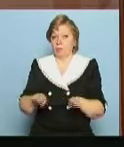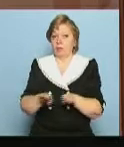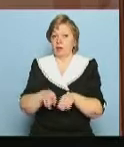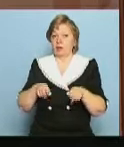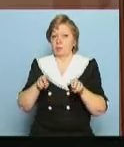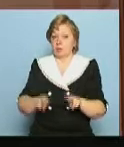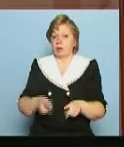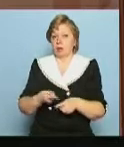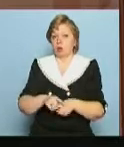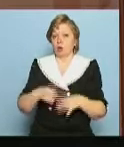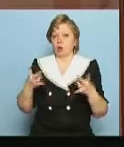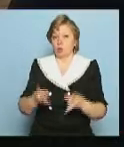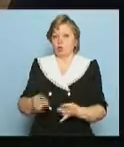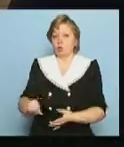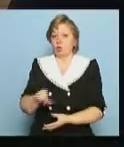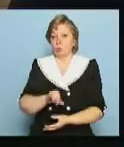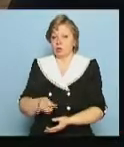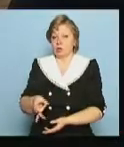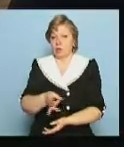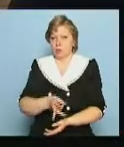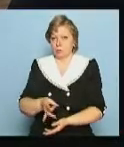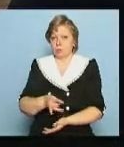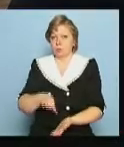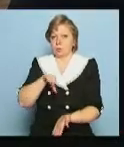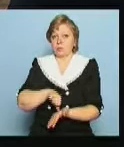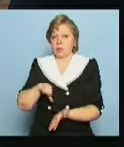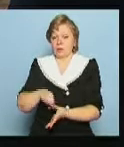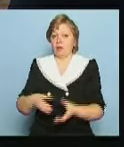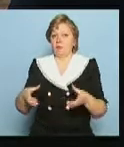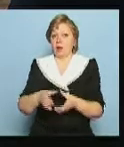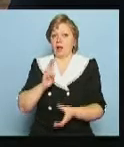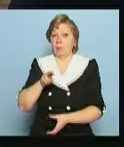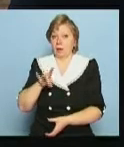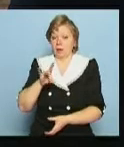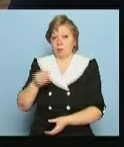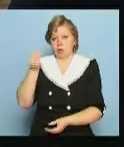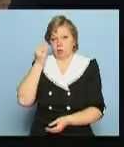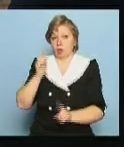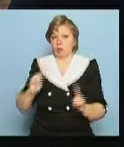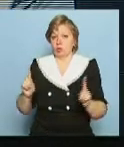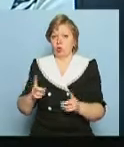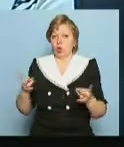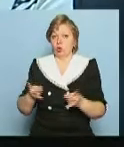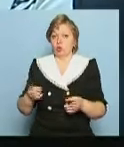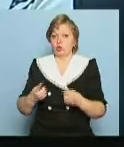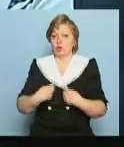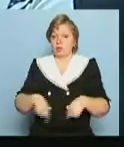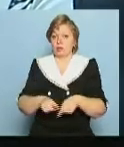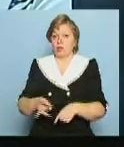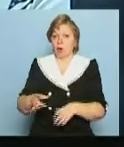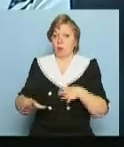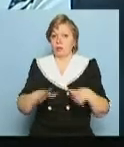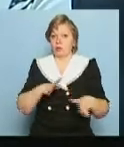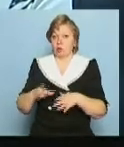которые востребованы будут в Удмуртской республике. Представители фракции КПРФ считают, что в республике необходимо создать такую систему подготовки кадров,